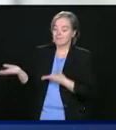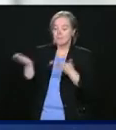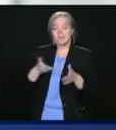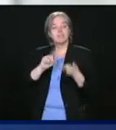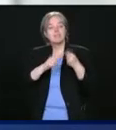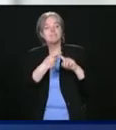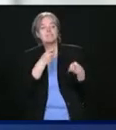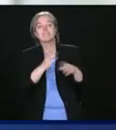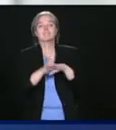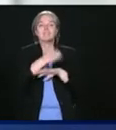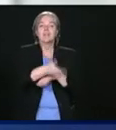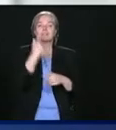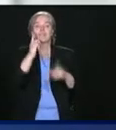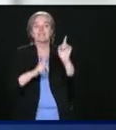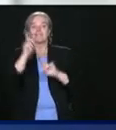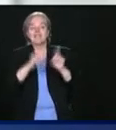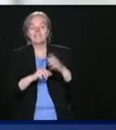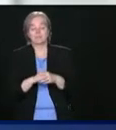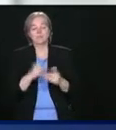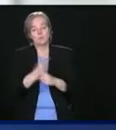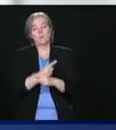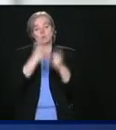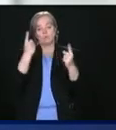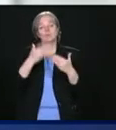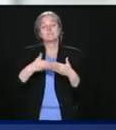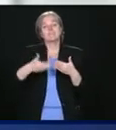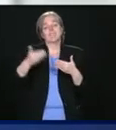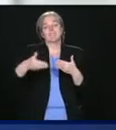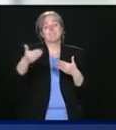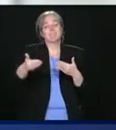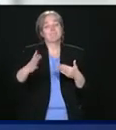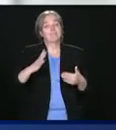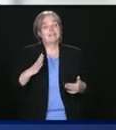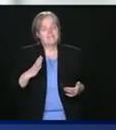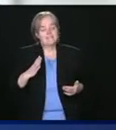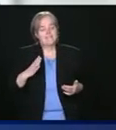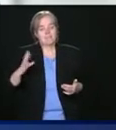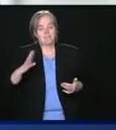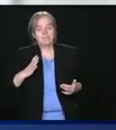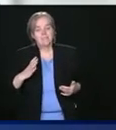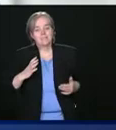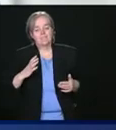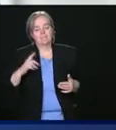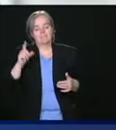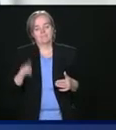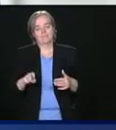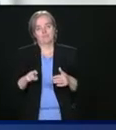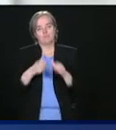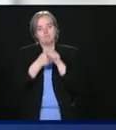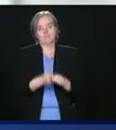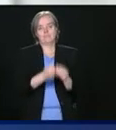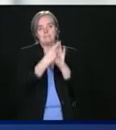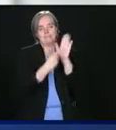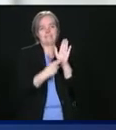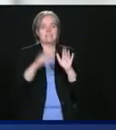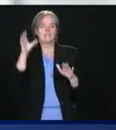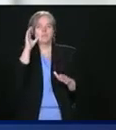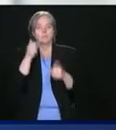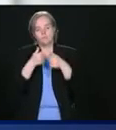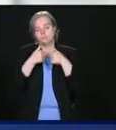va arriver, mais seulement si tout le monde continue de faire sa part. Donc, cette fin de